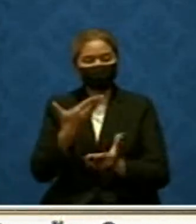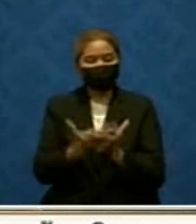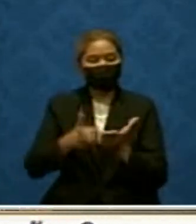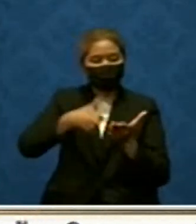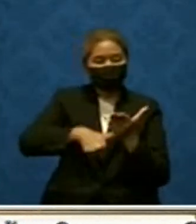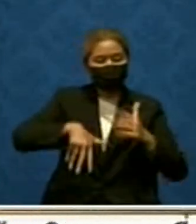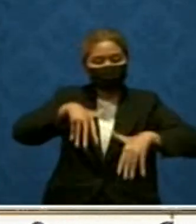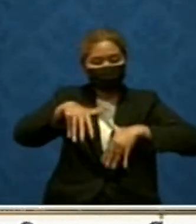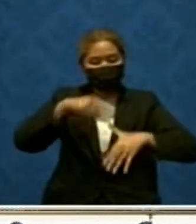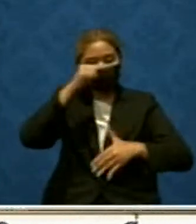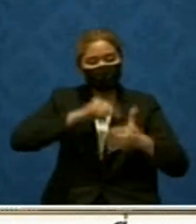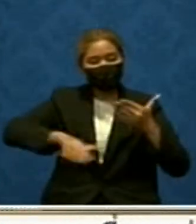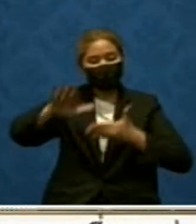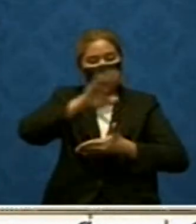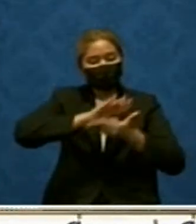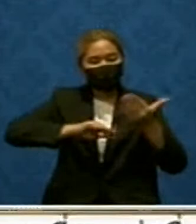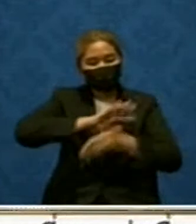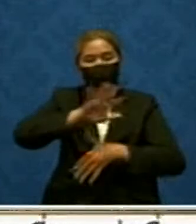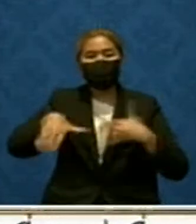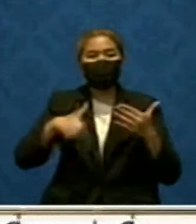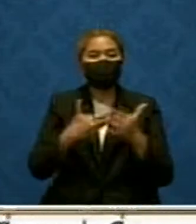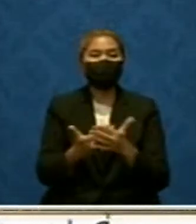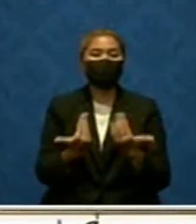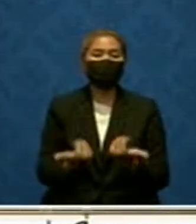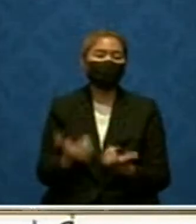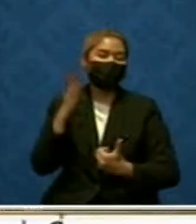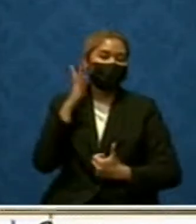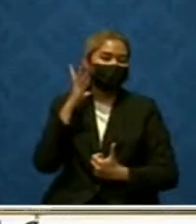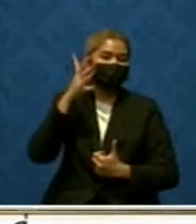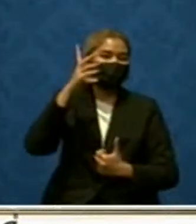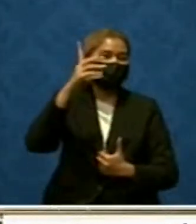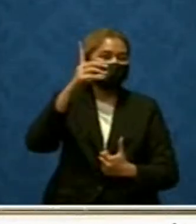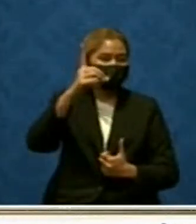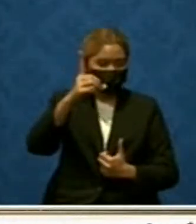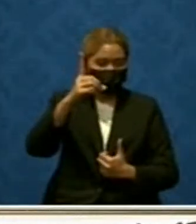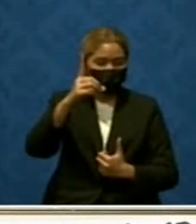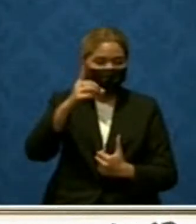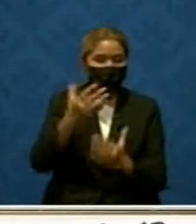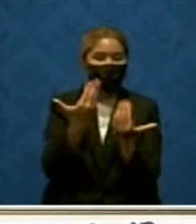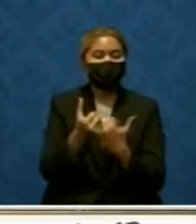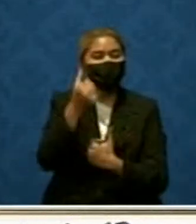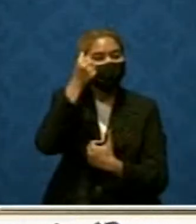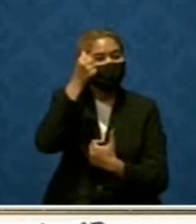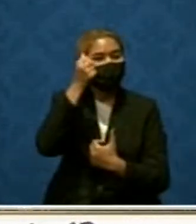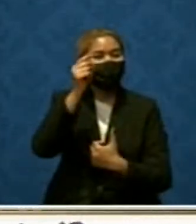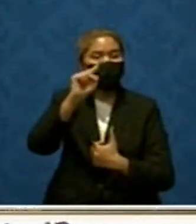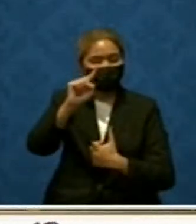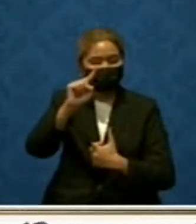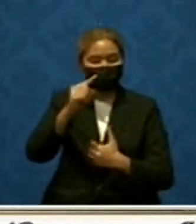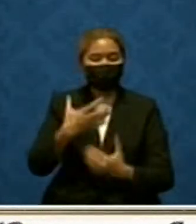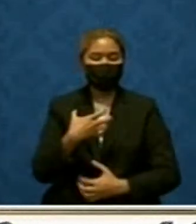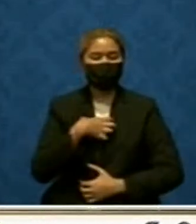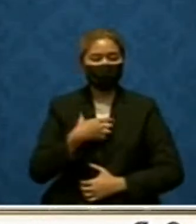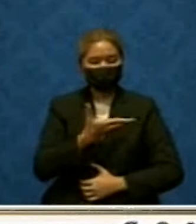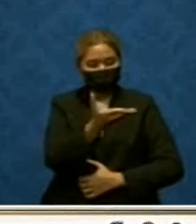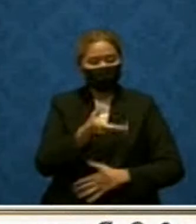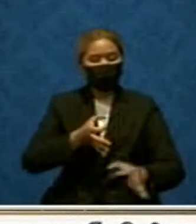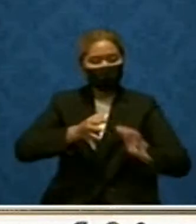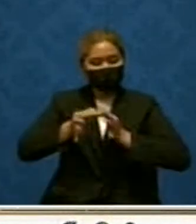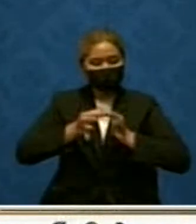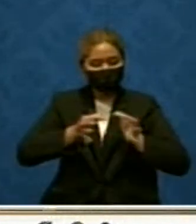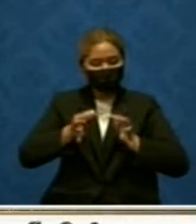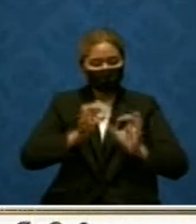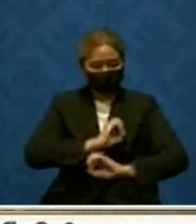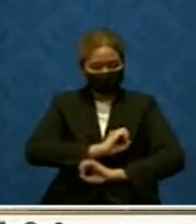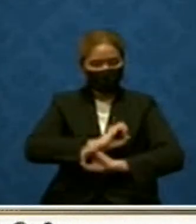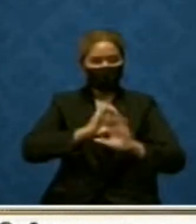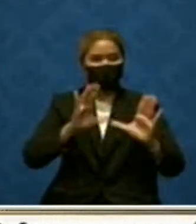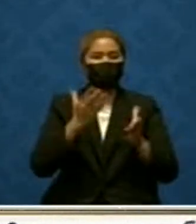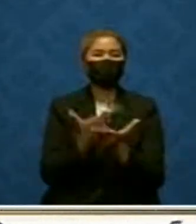fig